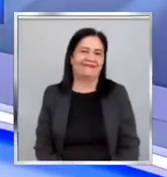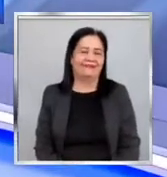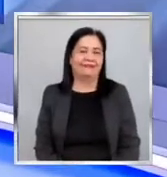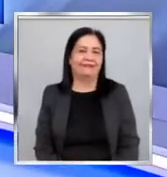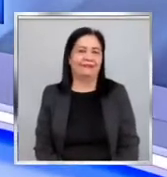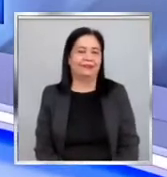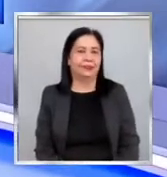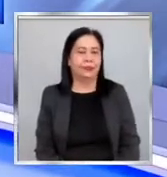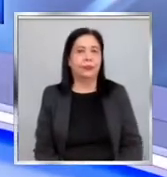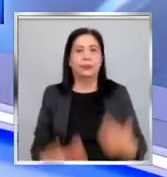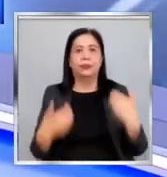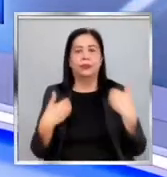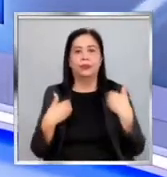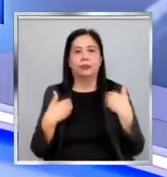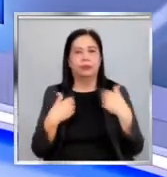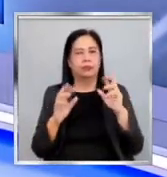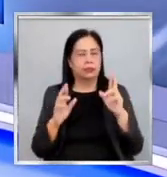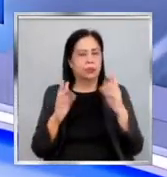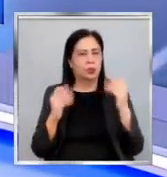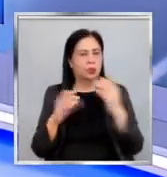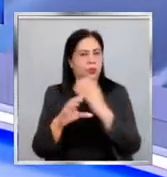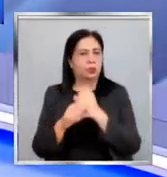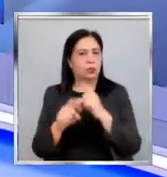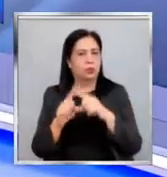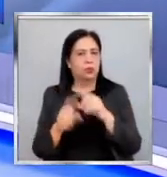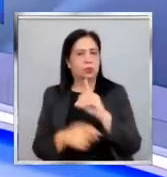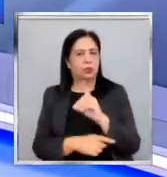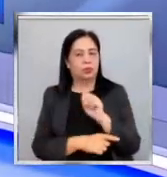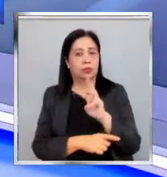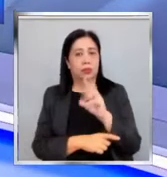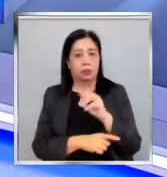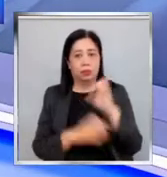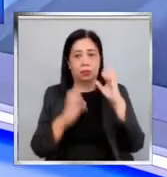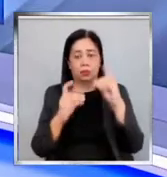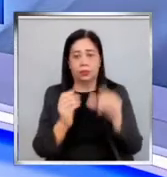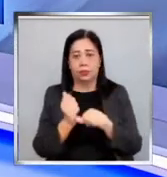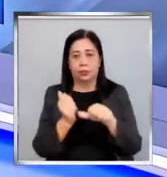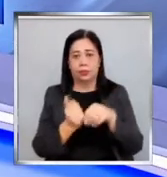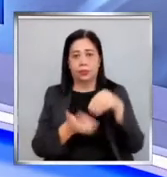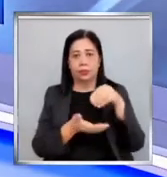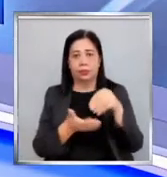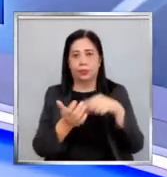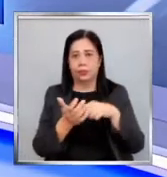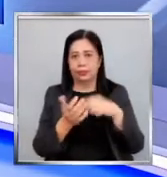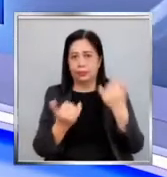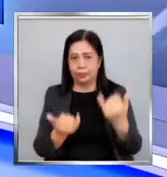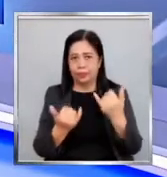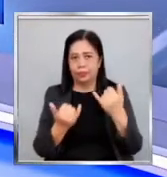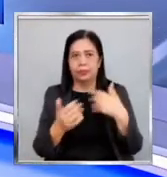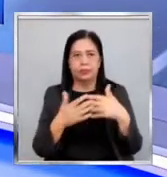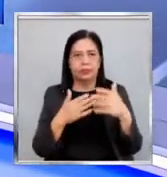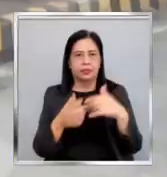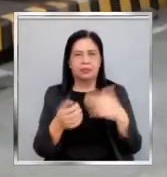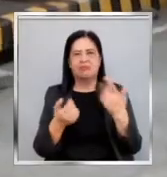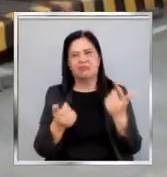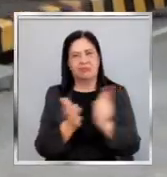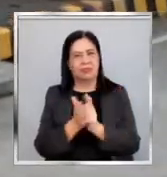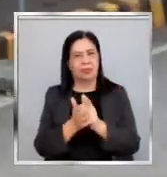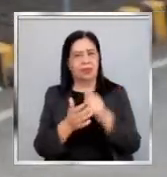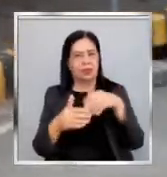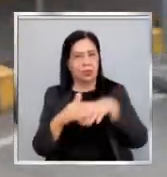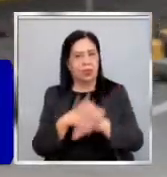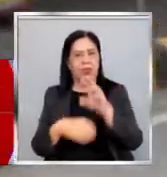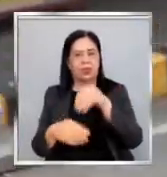May mga nagbabaka sakali pa rin makakuha ng DSWD Educational Assistance ngayong araw kahit bawal na ang walk-in. Ayon sa